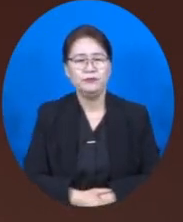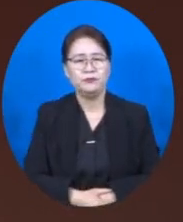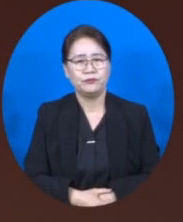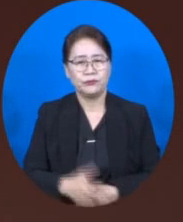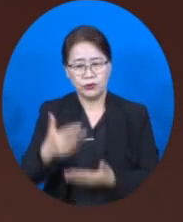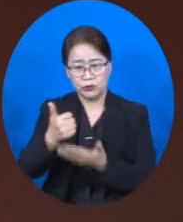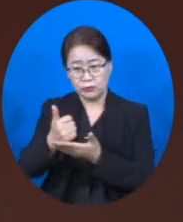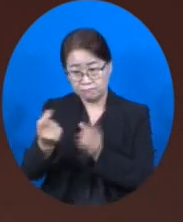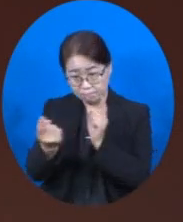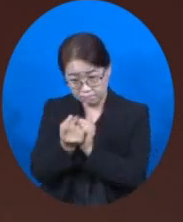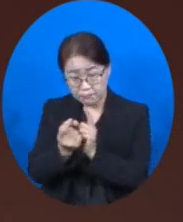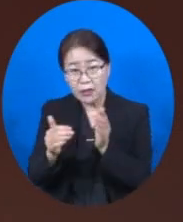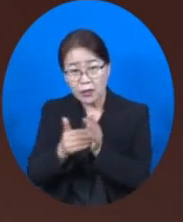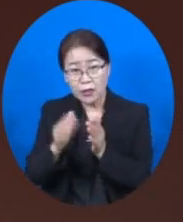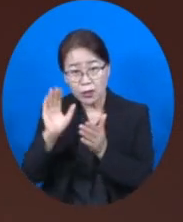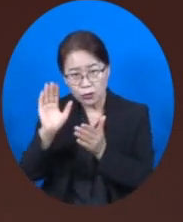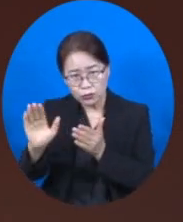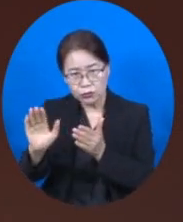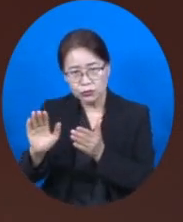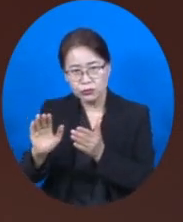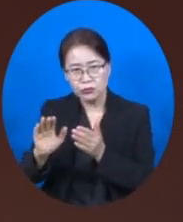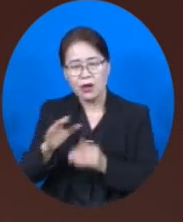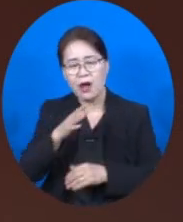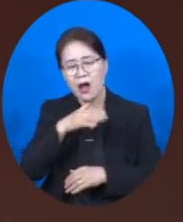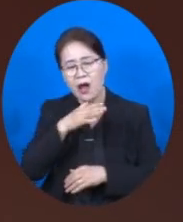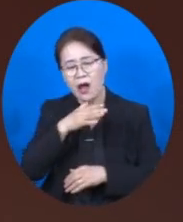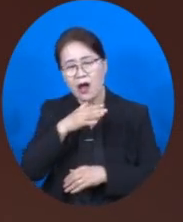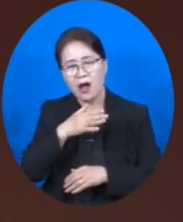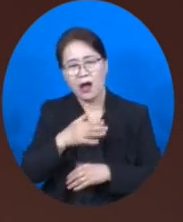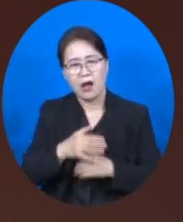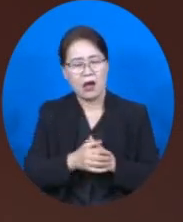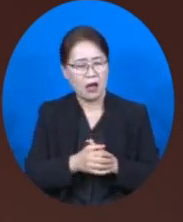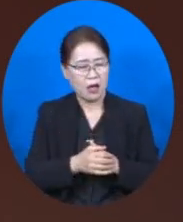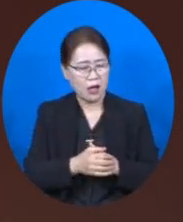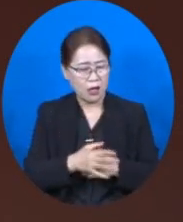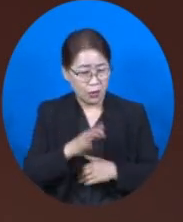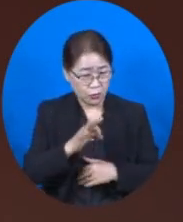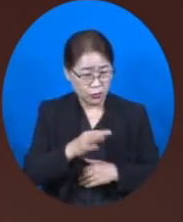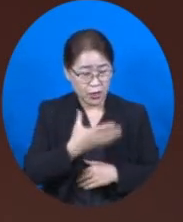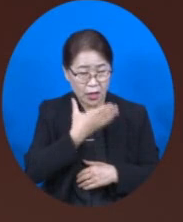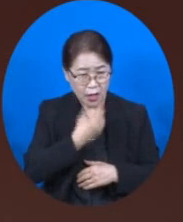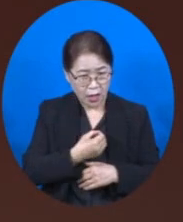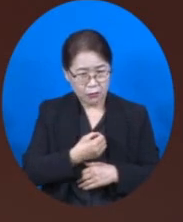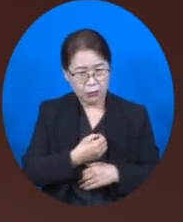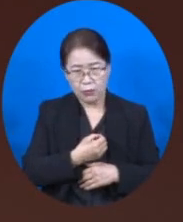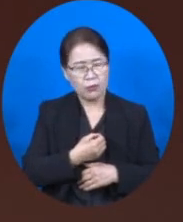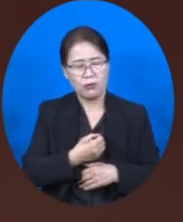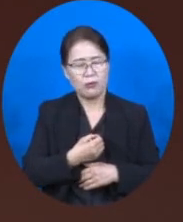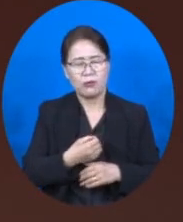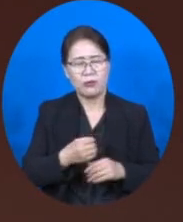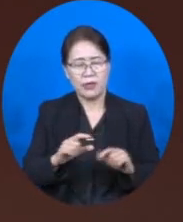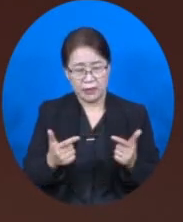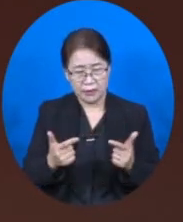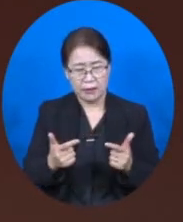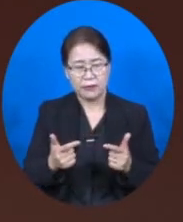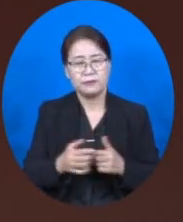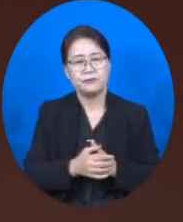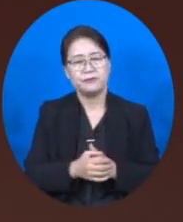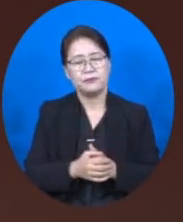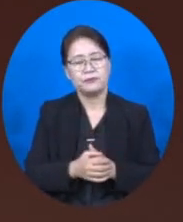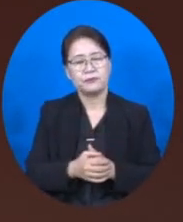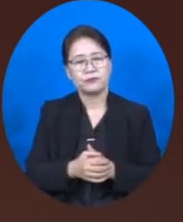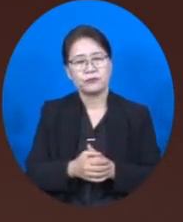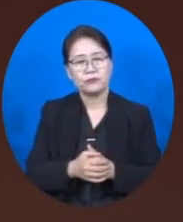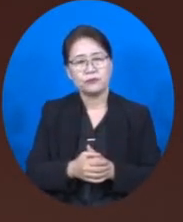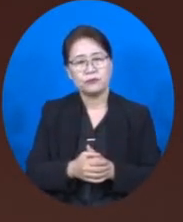주님을 딱 만나고 나니까 아 물질이 행복의 요소가 아니라고 하는 걸 알게 된 거죠 그래서